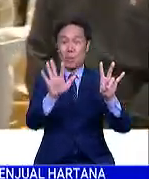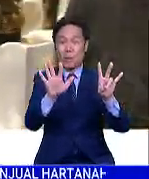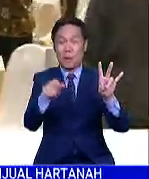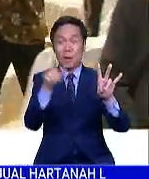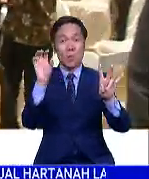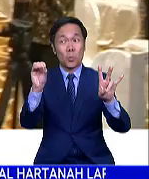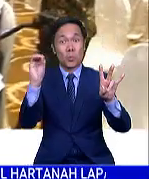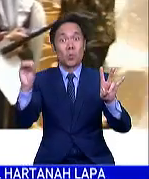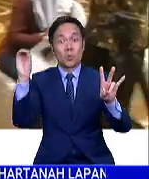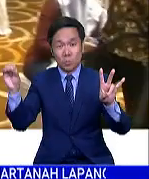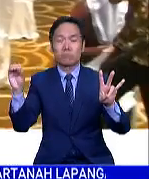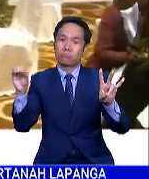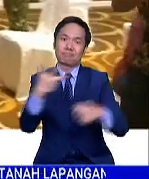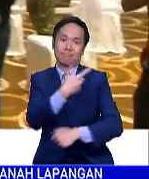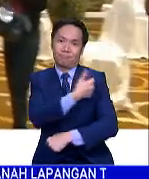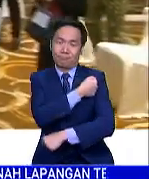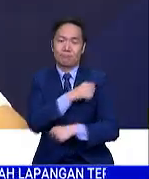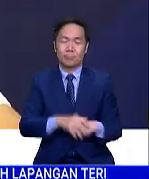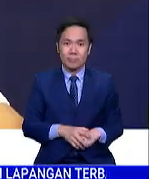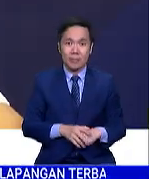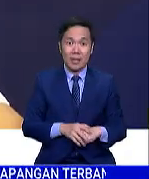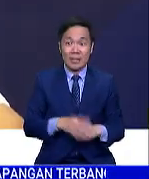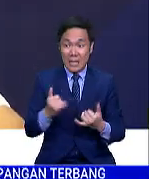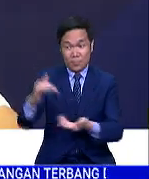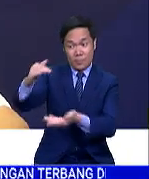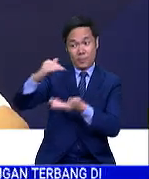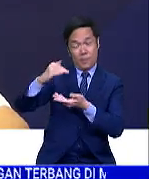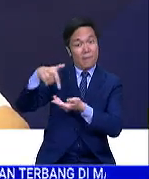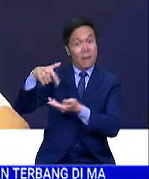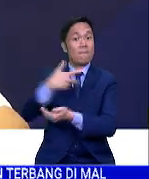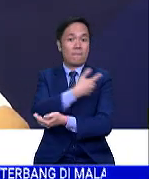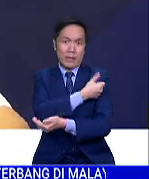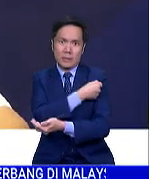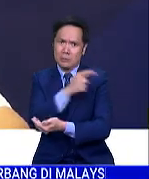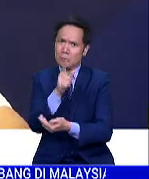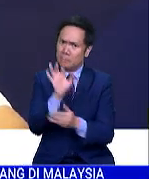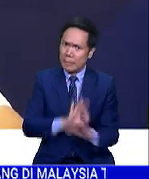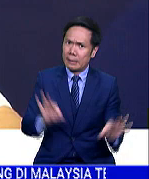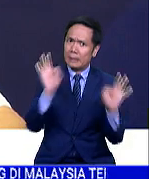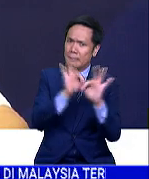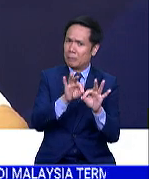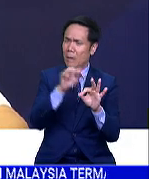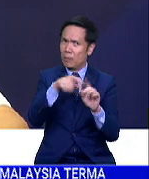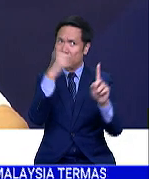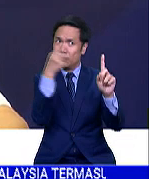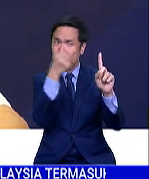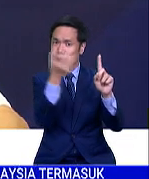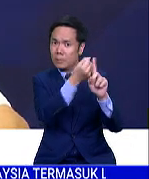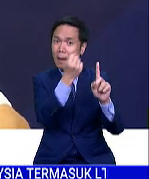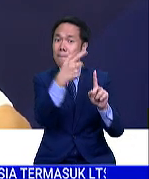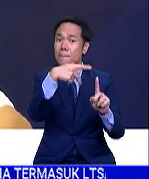795,000 doses. So, bekalan vaksin ini penting untuk menjayakan program PIKAS, dan Yang Berhormat